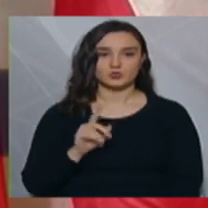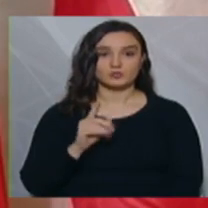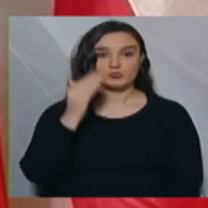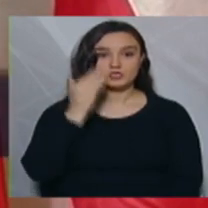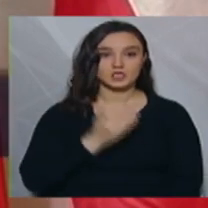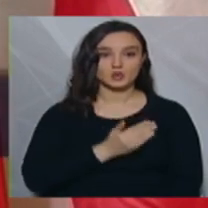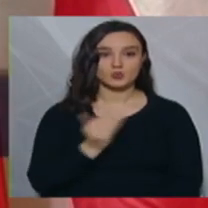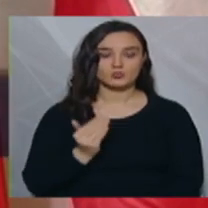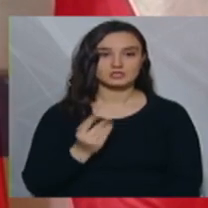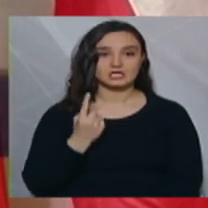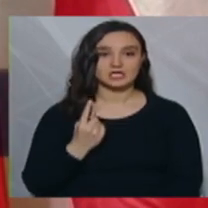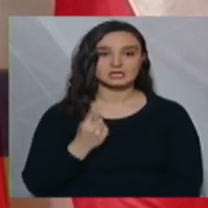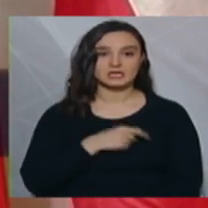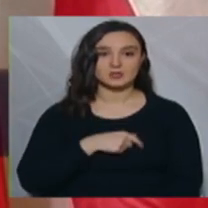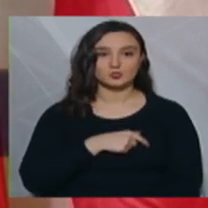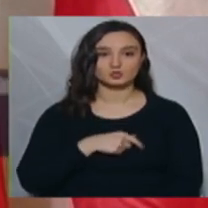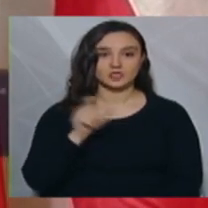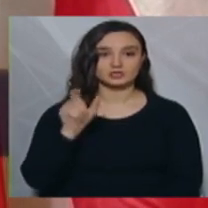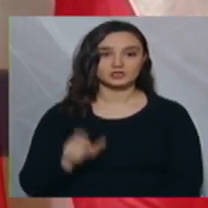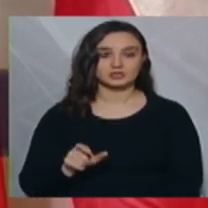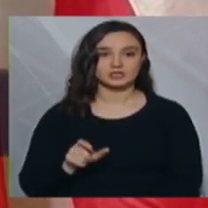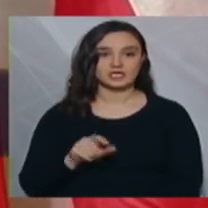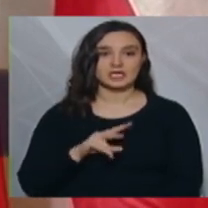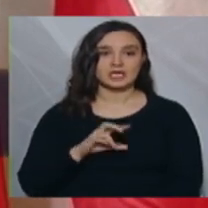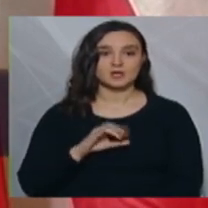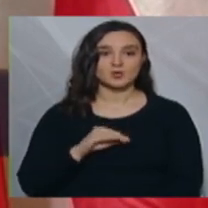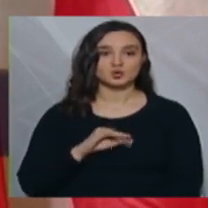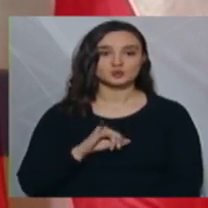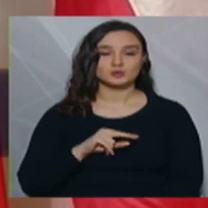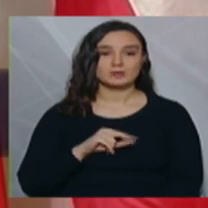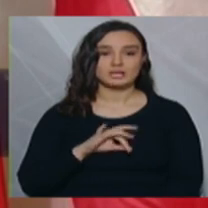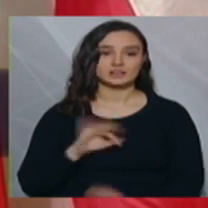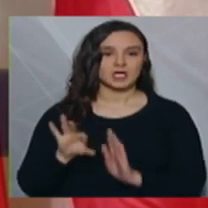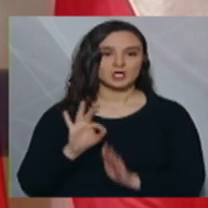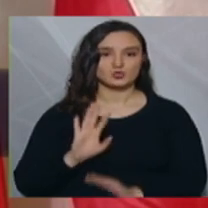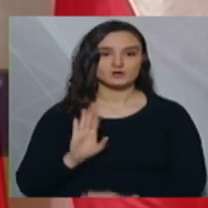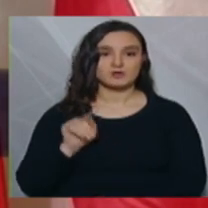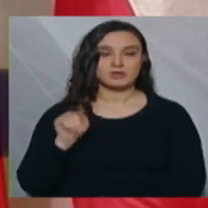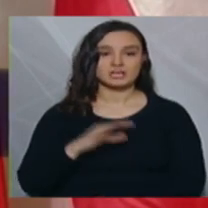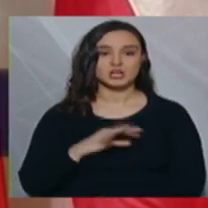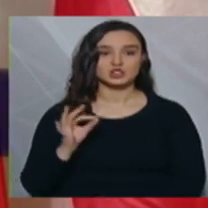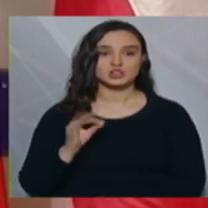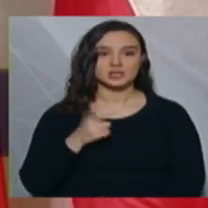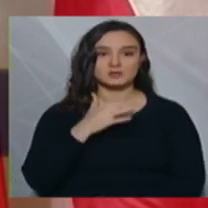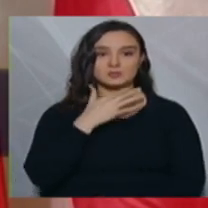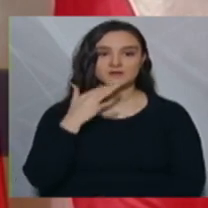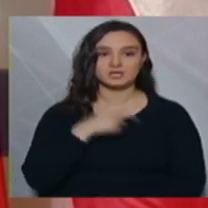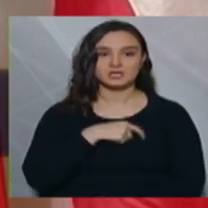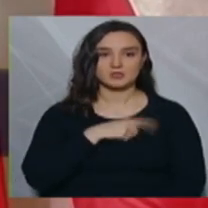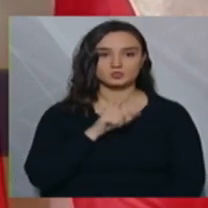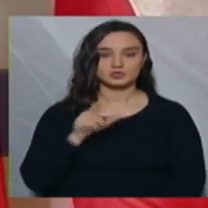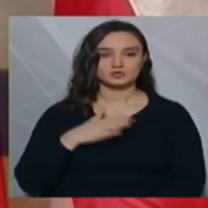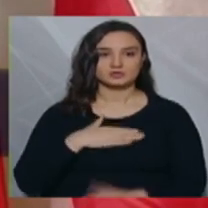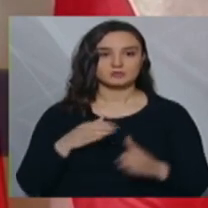მოსახლეობას ერთი დეპუტატი ლეიბორისტული პარტიიდან არ აურჩევია. მან აირჩია საკმაოდ ბევრი დეპუტატი ჩვენი